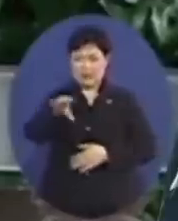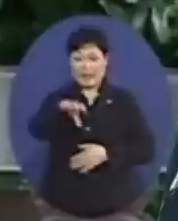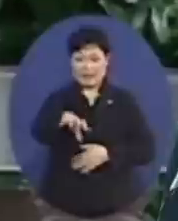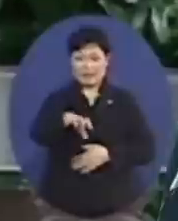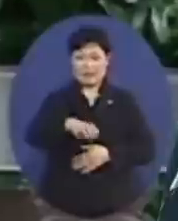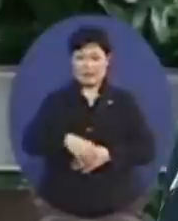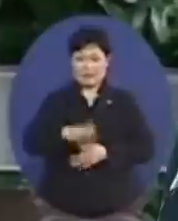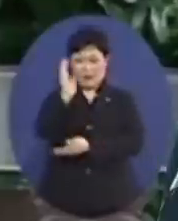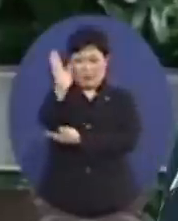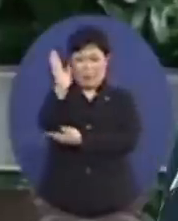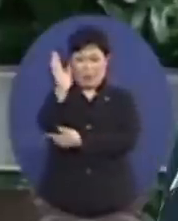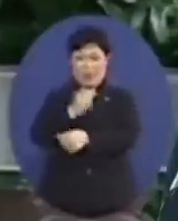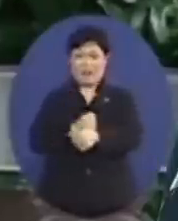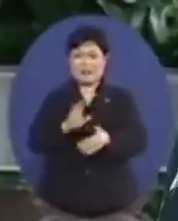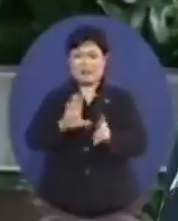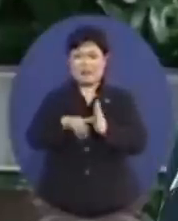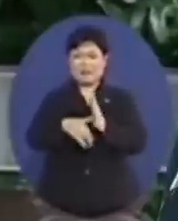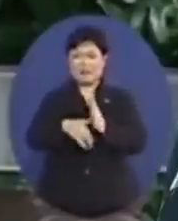목회할 때